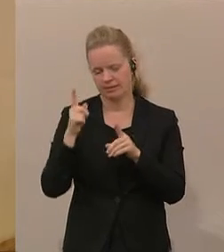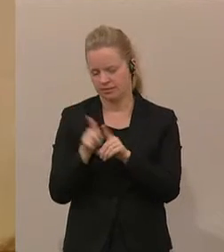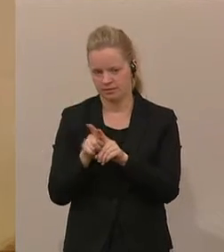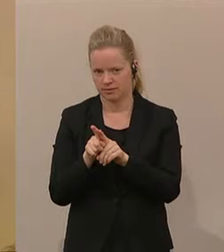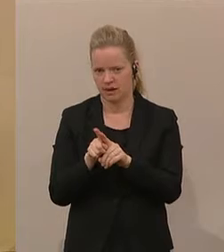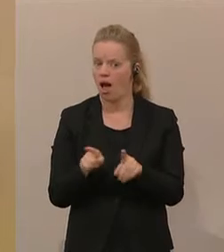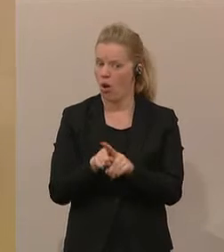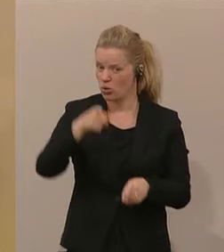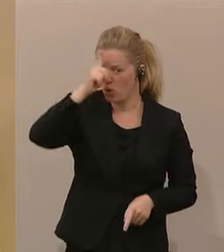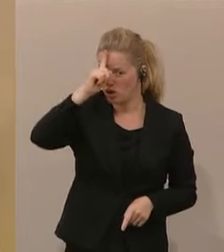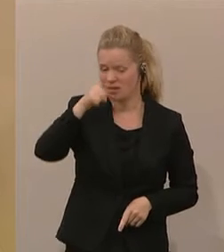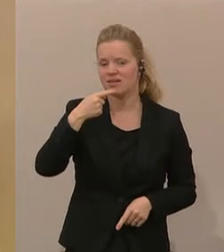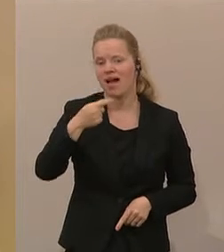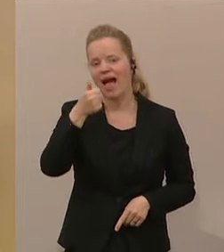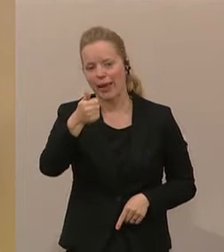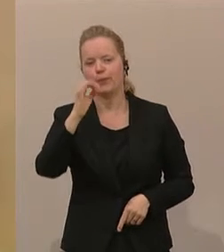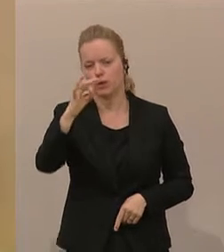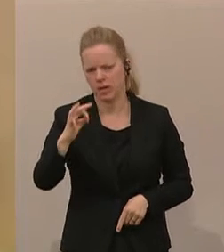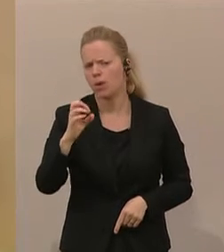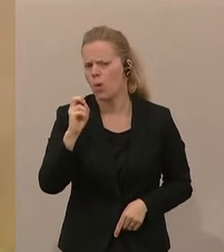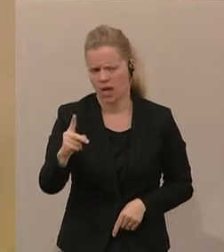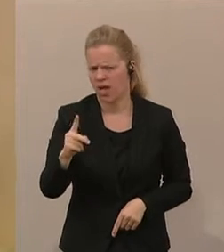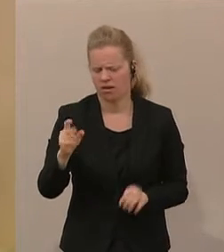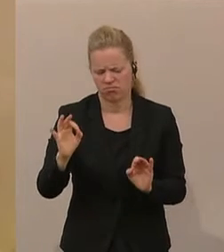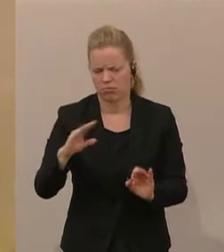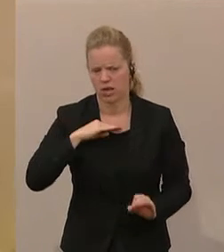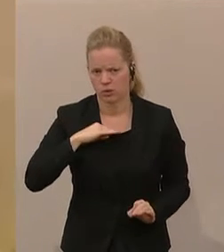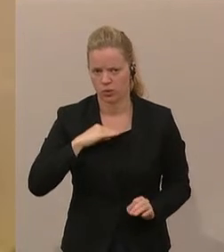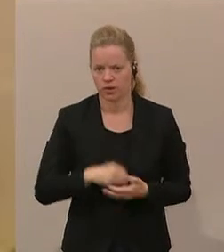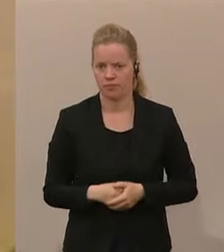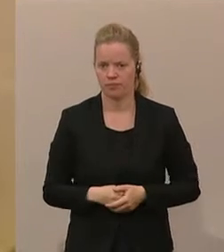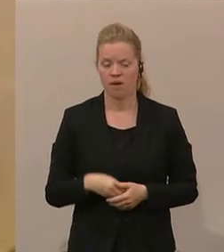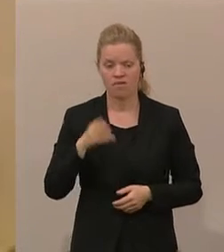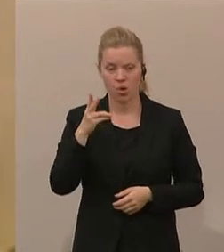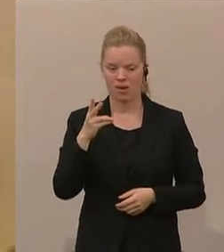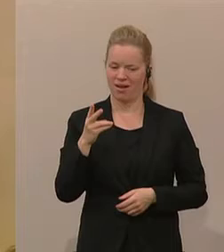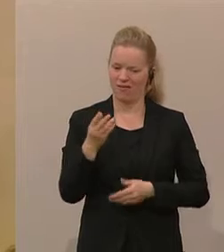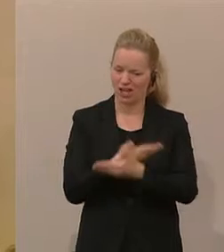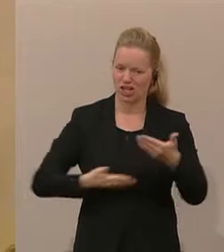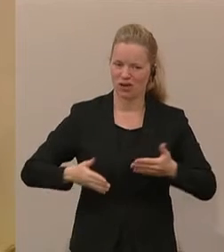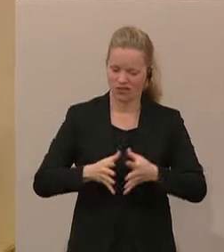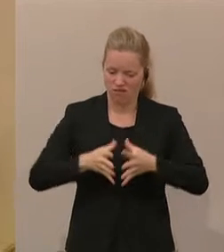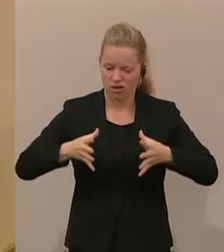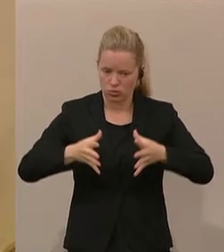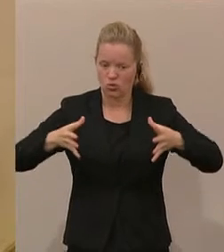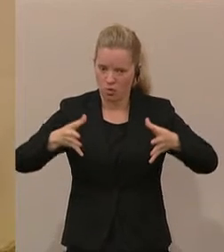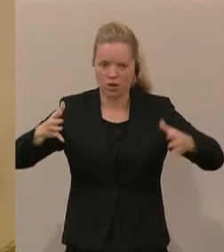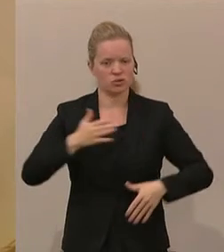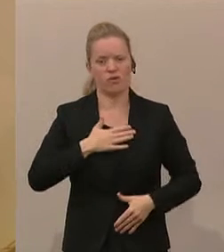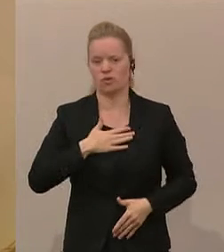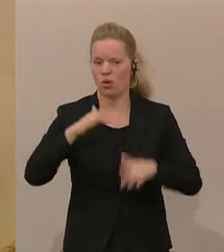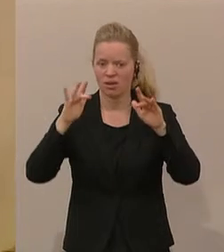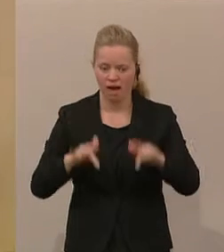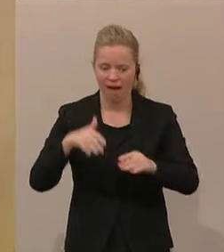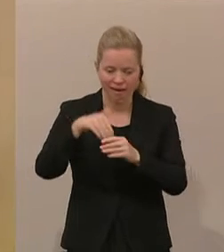gesagt, dass 1% mal eine gute Ausgangslage wäre. Denn ohnehin kommt es durch das Wirtschaftswachstum da zu einer absoluten Steigerung.